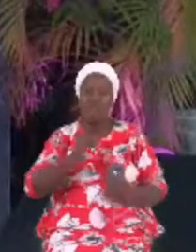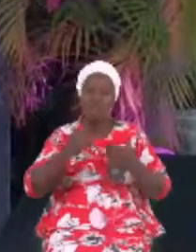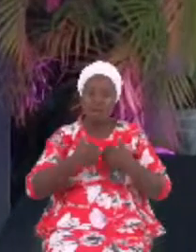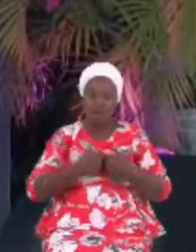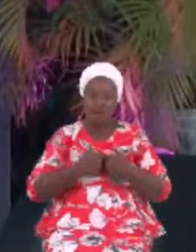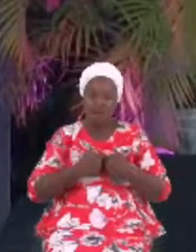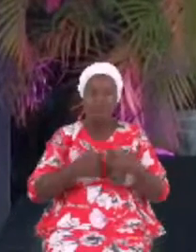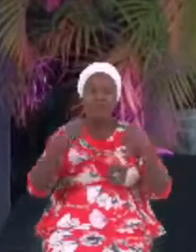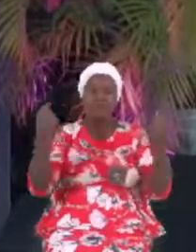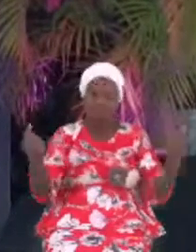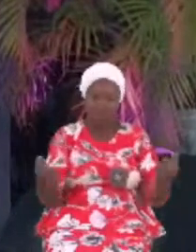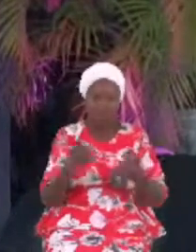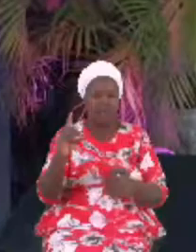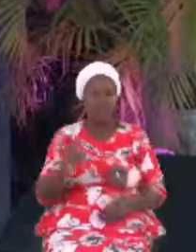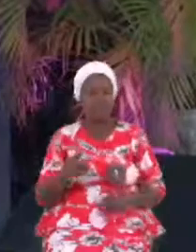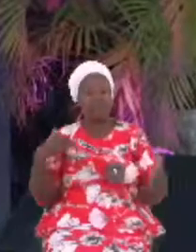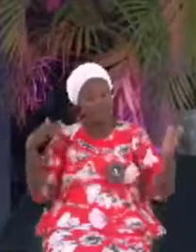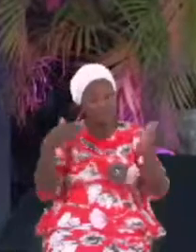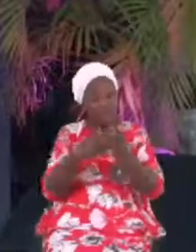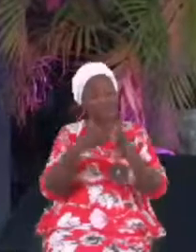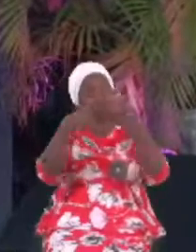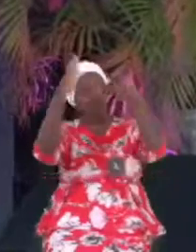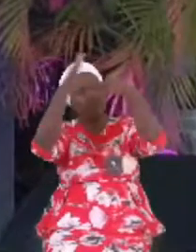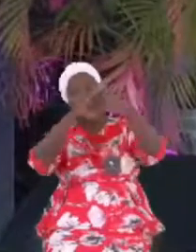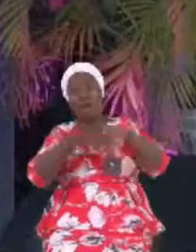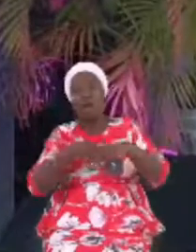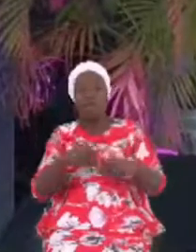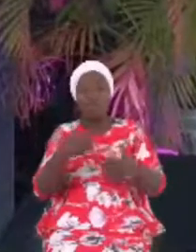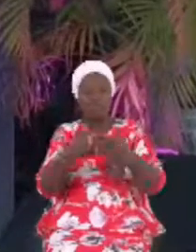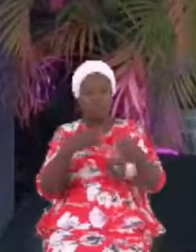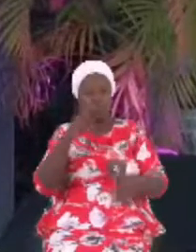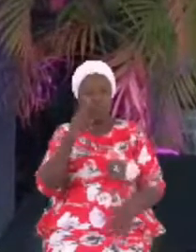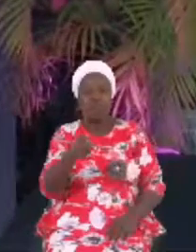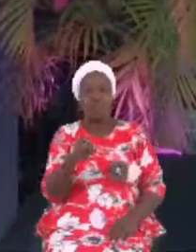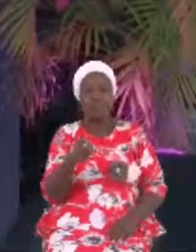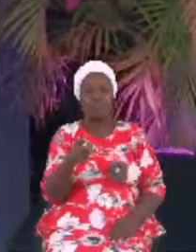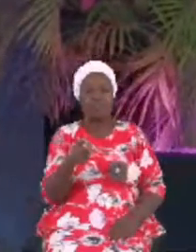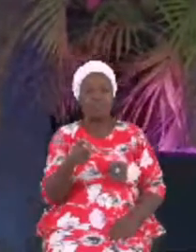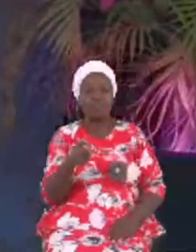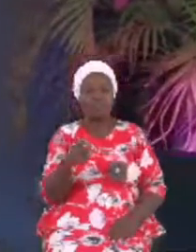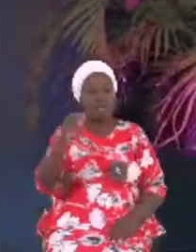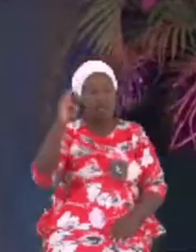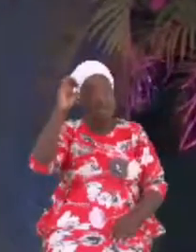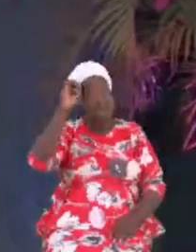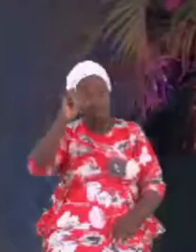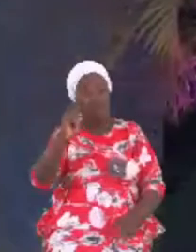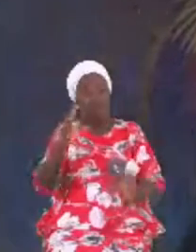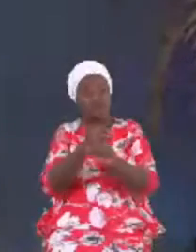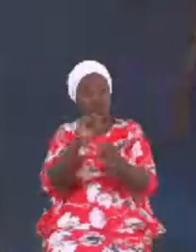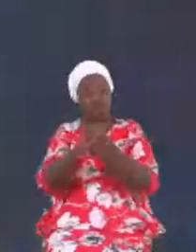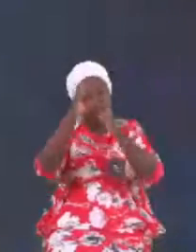j'ai péché contre le ciel et contre toi. Il a pris cette